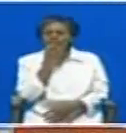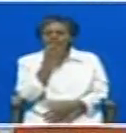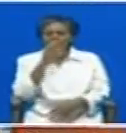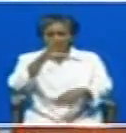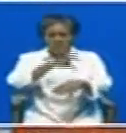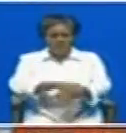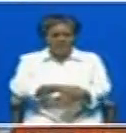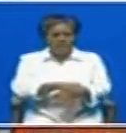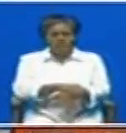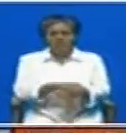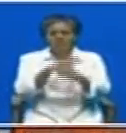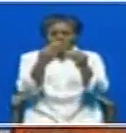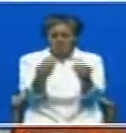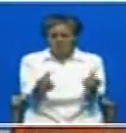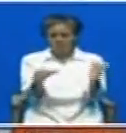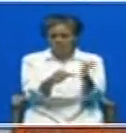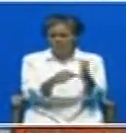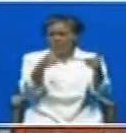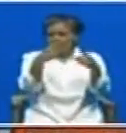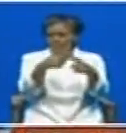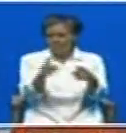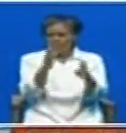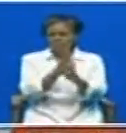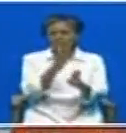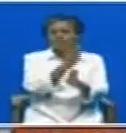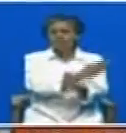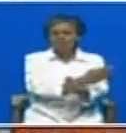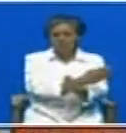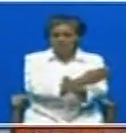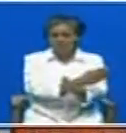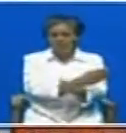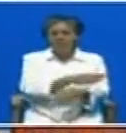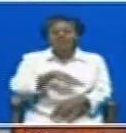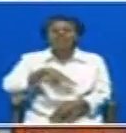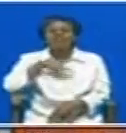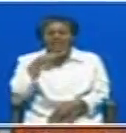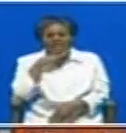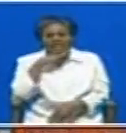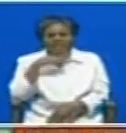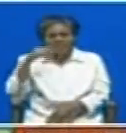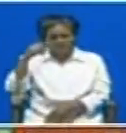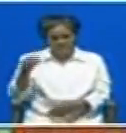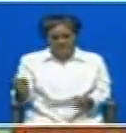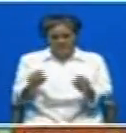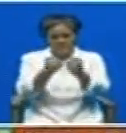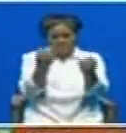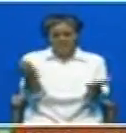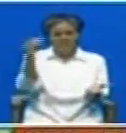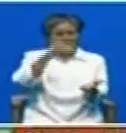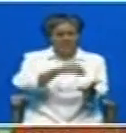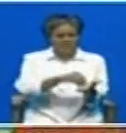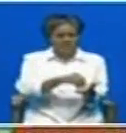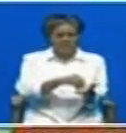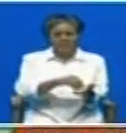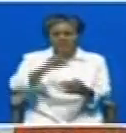kutafuta usuhuba na familia hii lakini kabla ya kuafikiwa Hilo mauti yakaizima ndoto yake ghafla Kama mshumaa